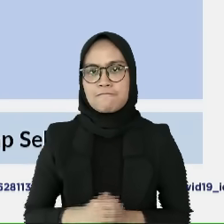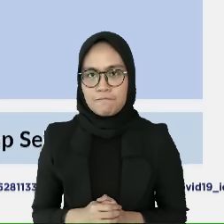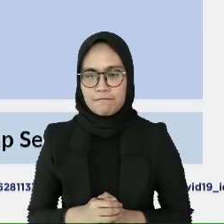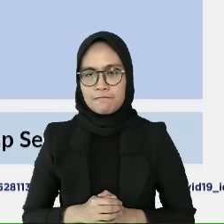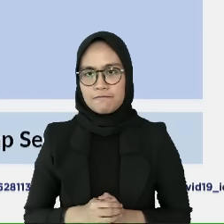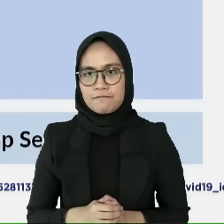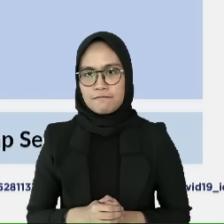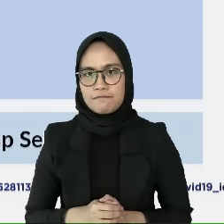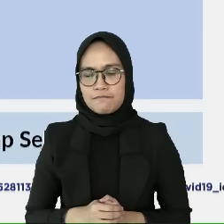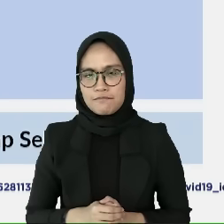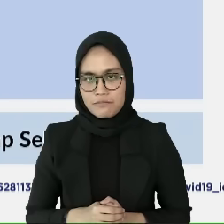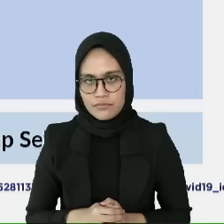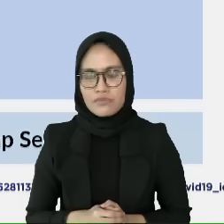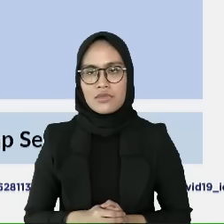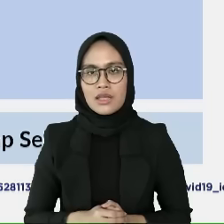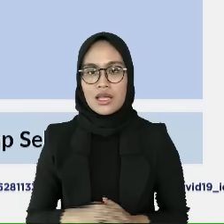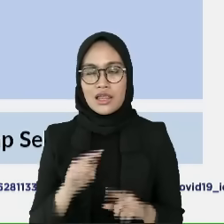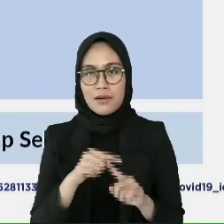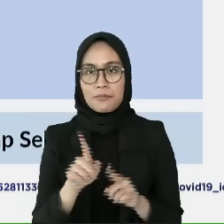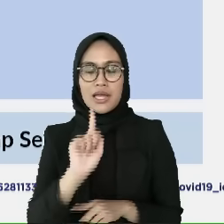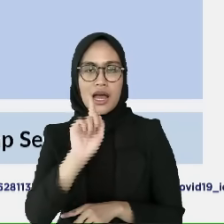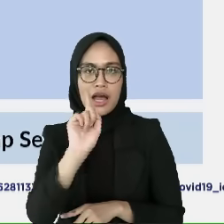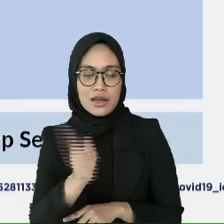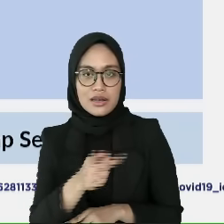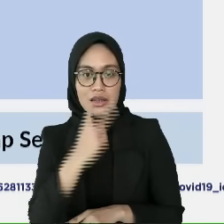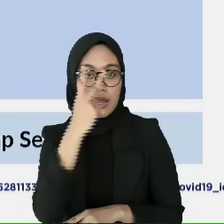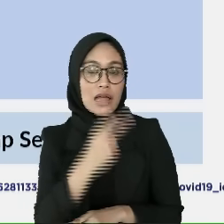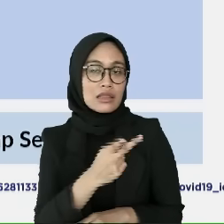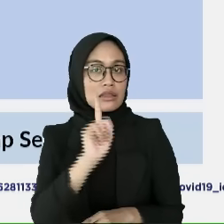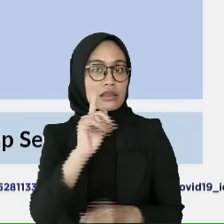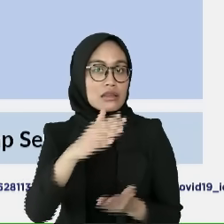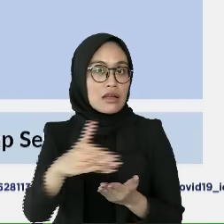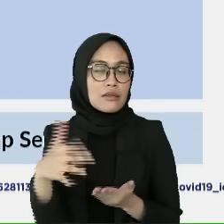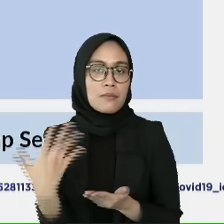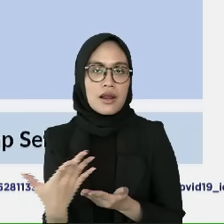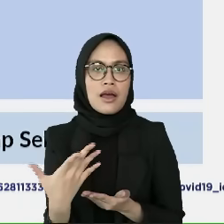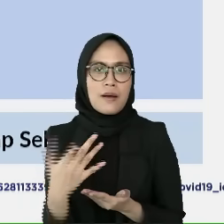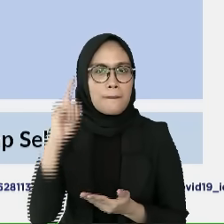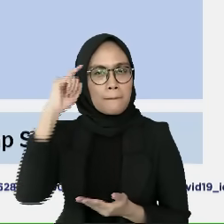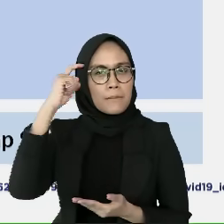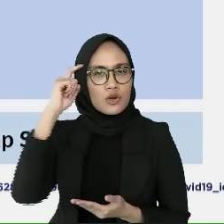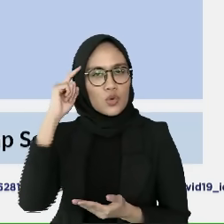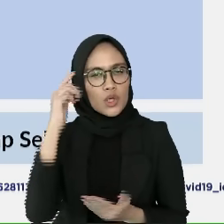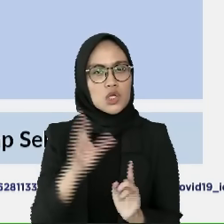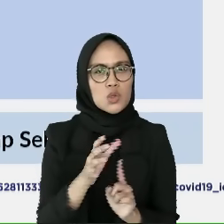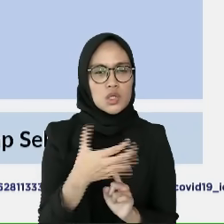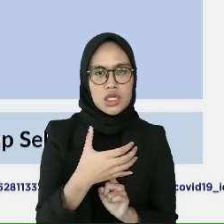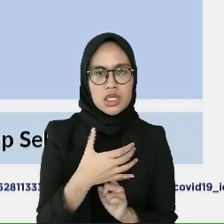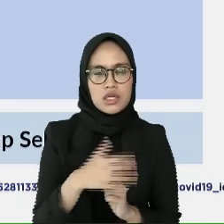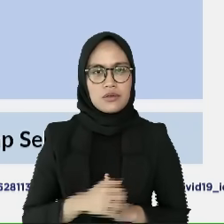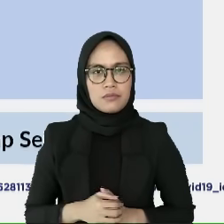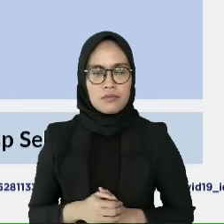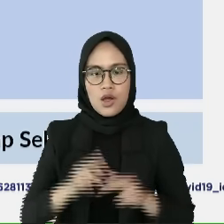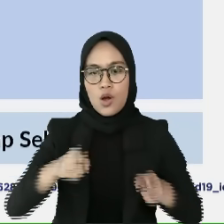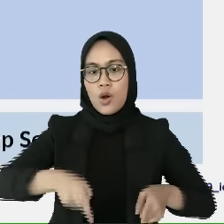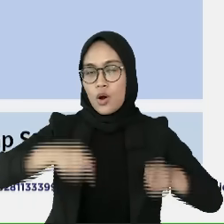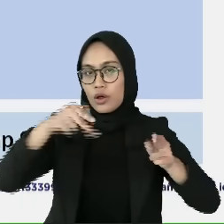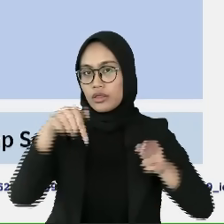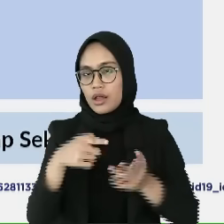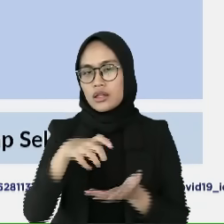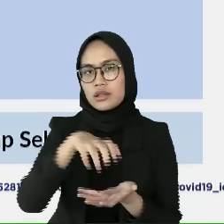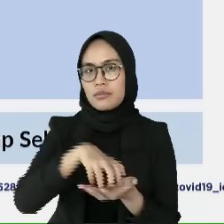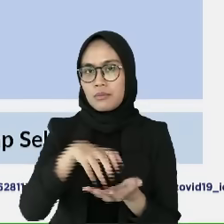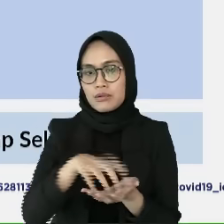kategori hijau di Peduli Lindungi pada daerah level 2. Operasional hotel non-penanganan